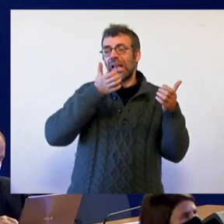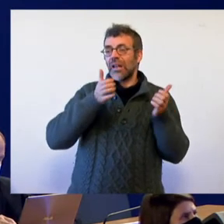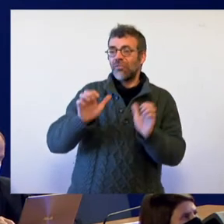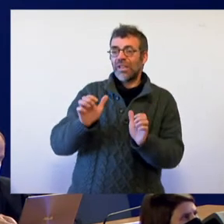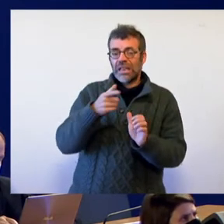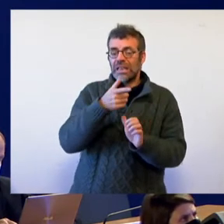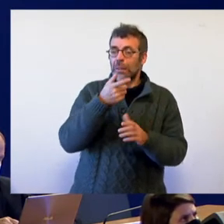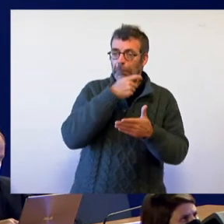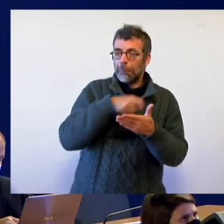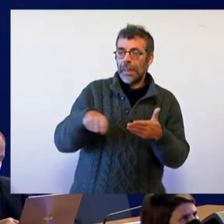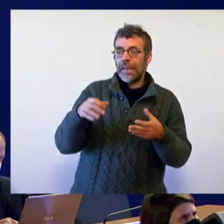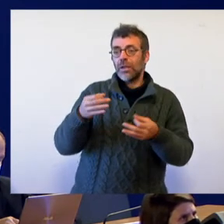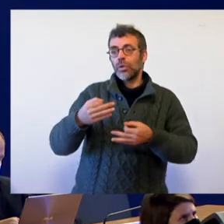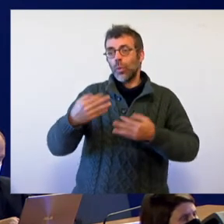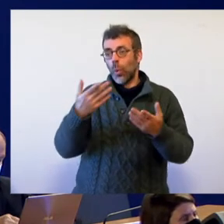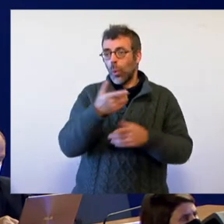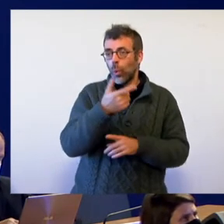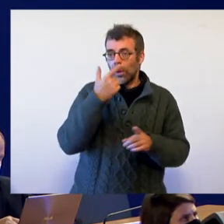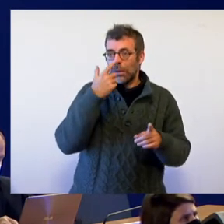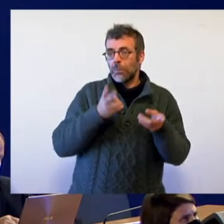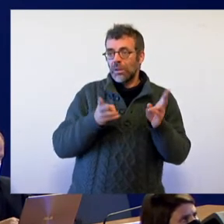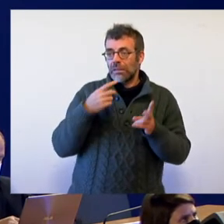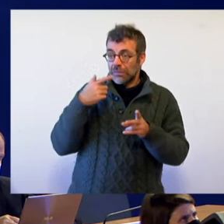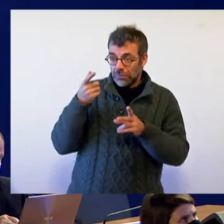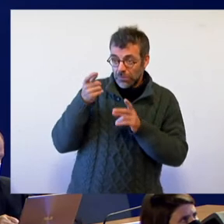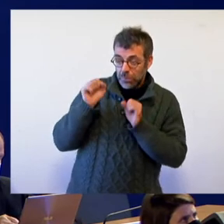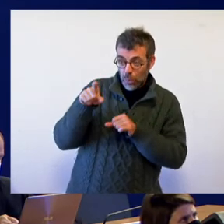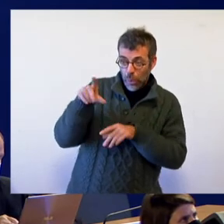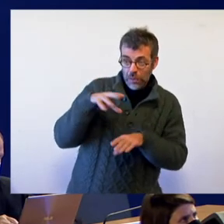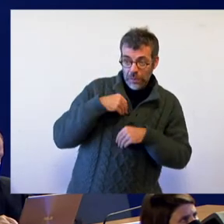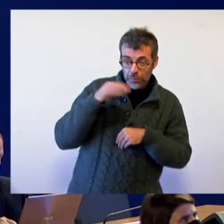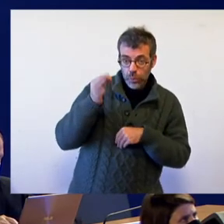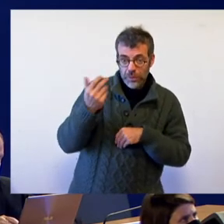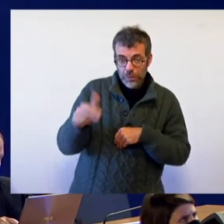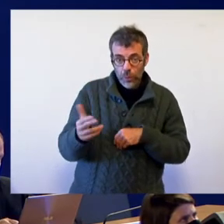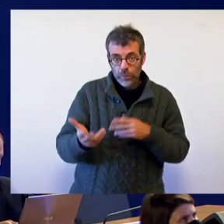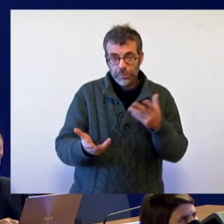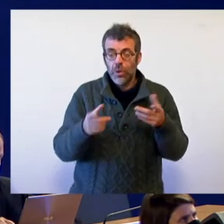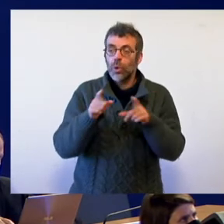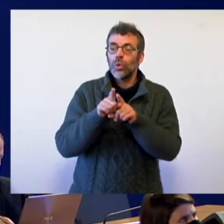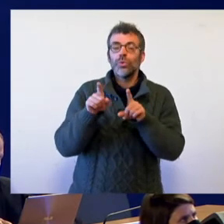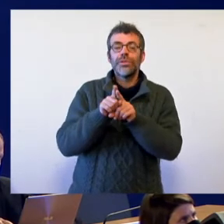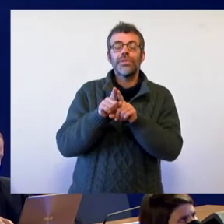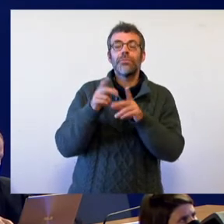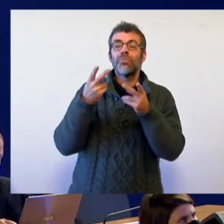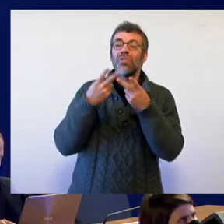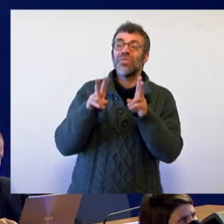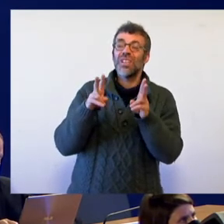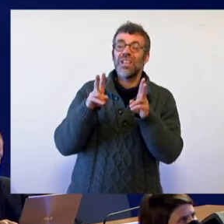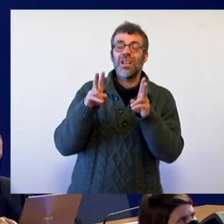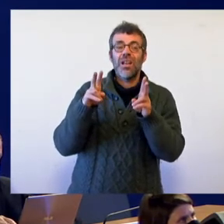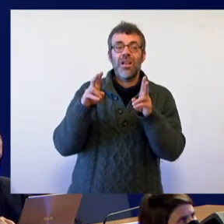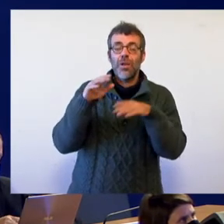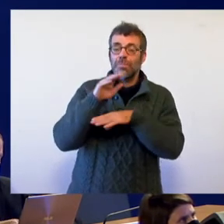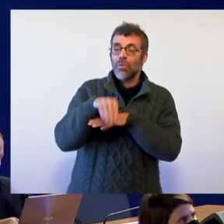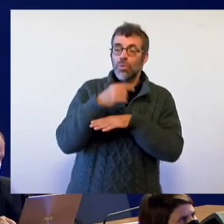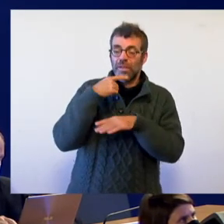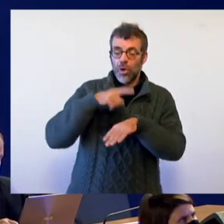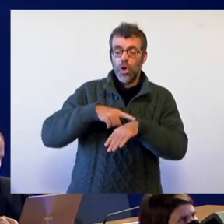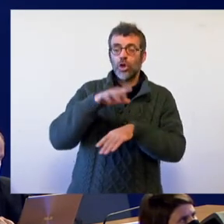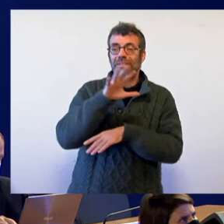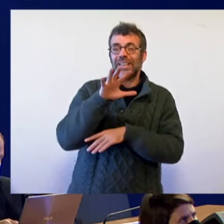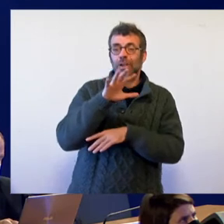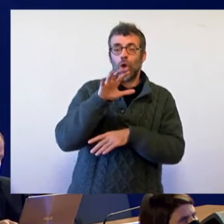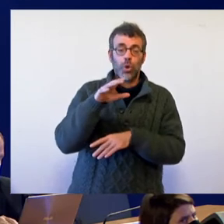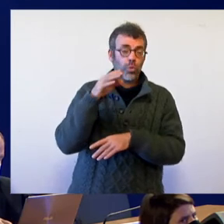avec laquelle ils peuvent être taxés, sachant aussi que la ville de Montpellier contribue aussi avec le nettoyage tous les jours vers 17h. Je vois les camions de Nicolas